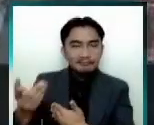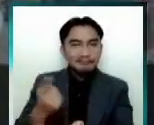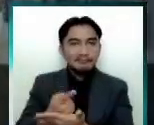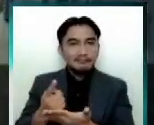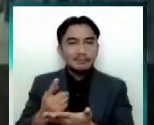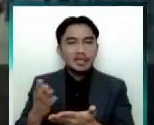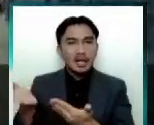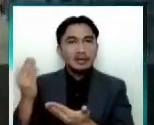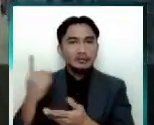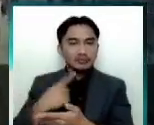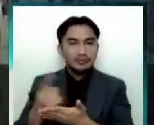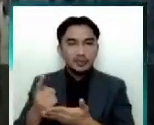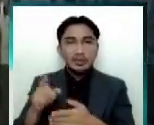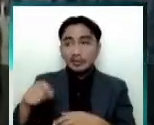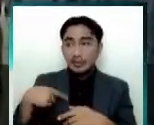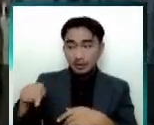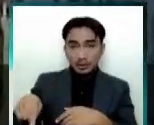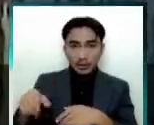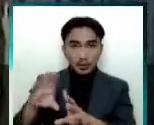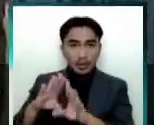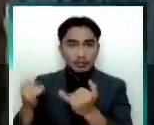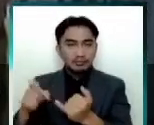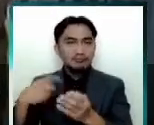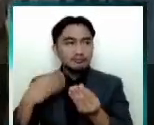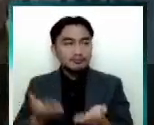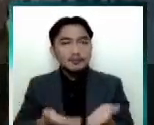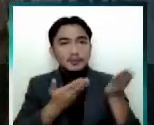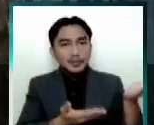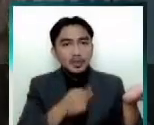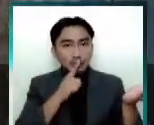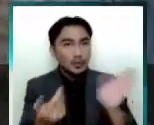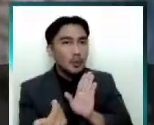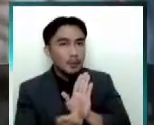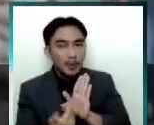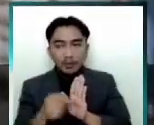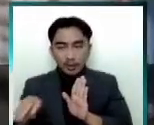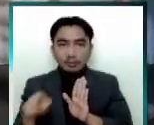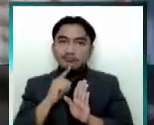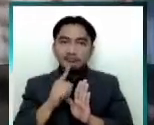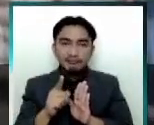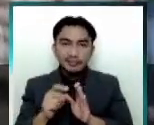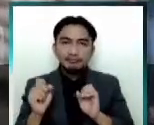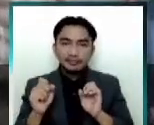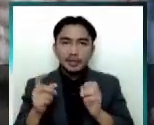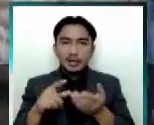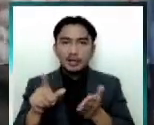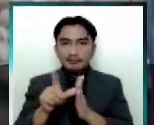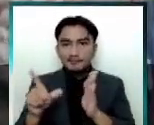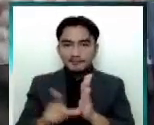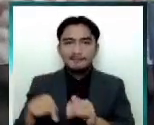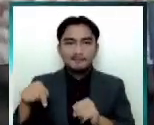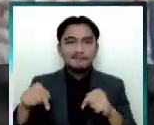kumpanya na magsumite ng mga dokumento para mapatunayang legal ang iniimbak nilang asukal. Sabi ng kumpanya, hindi